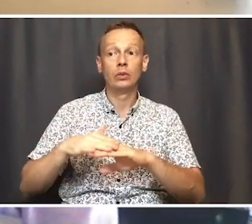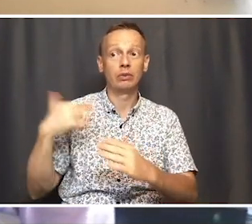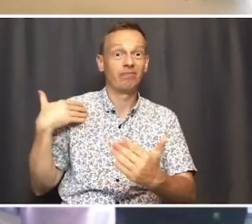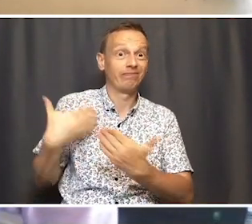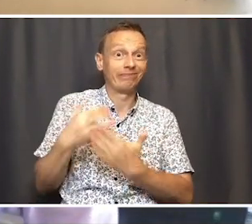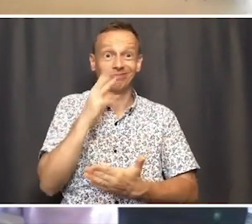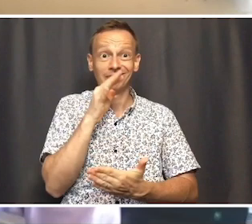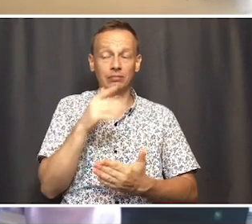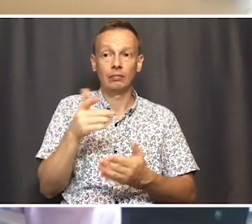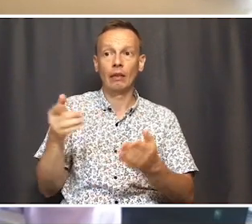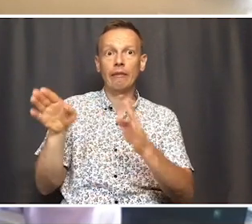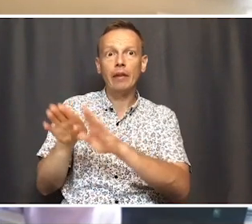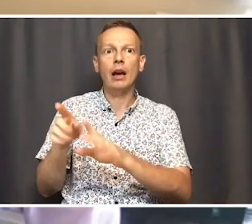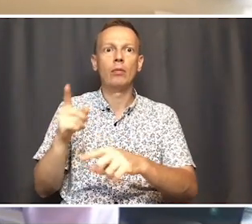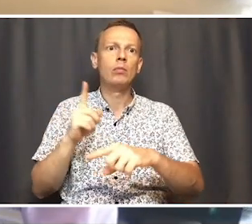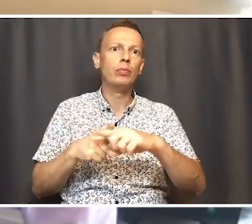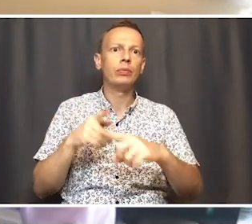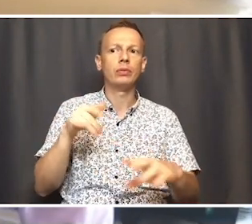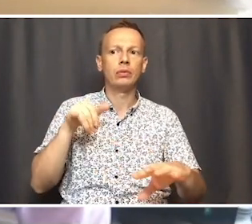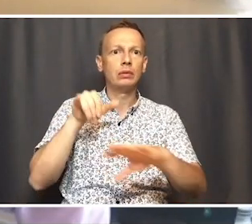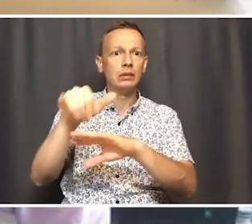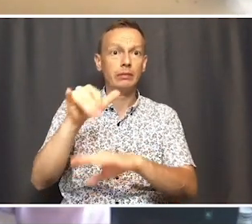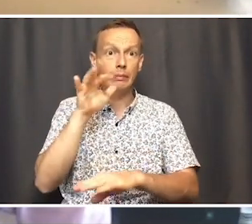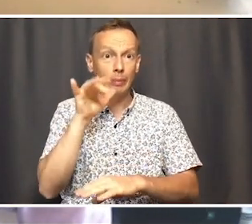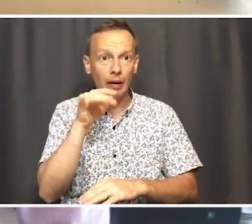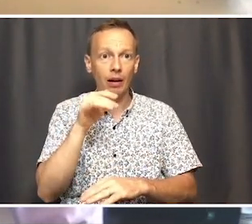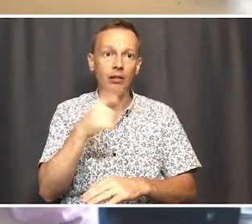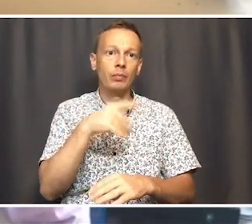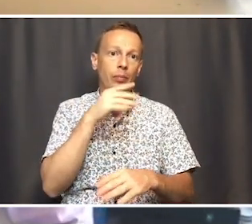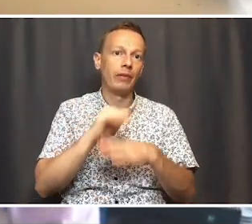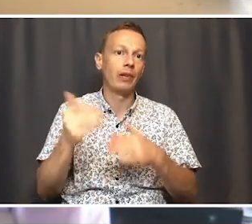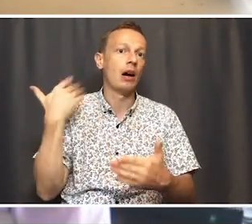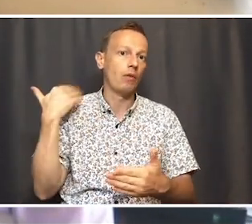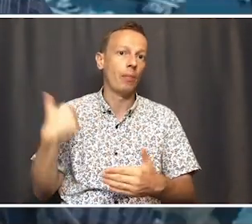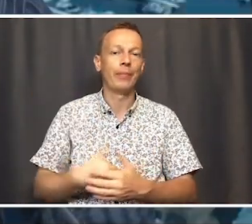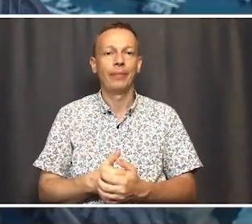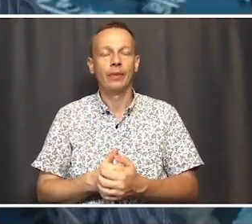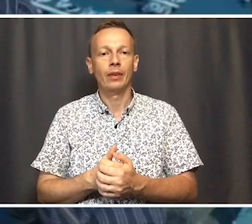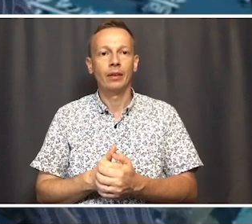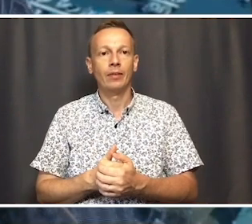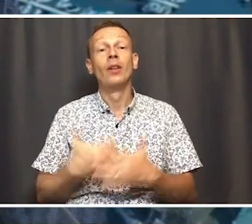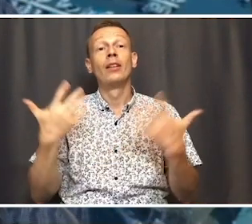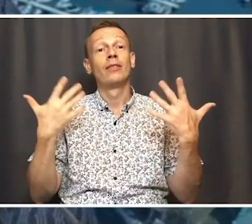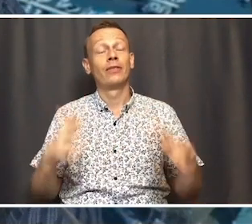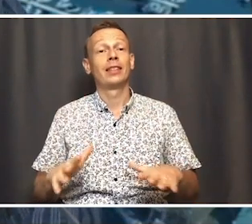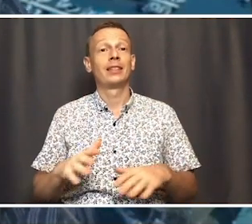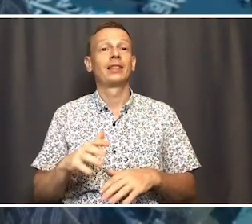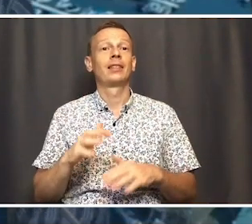Malheureusement, entre les fermetures et les liaisons aériennes qui étaient fermées, on n'a pas pu. Voilà, c'est la